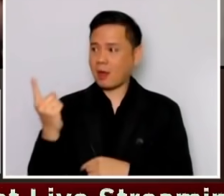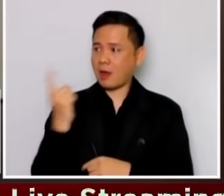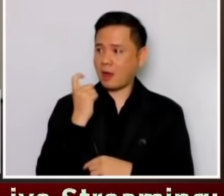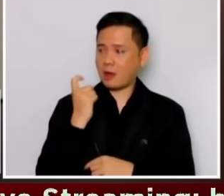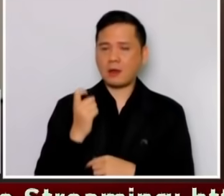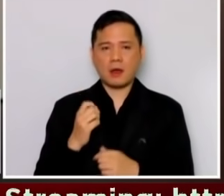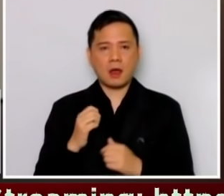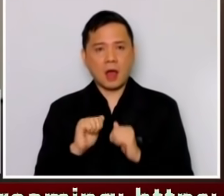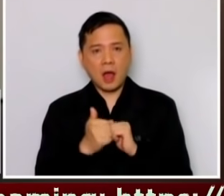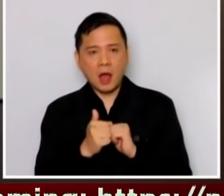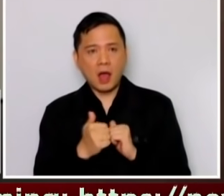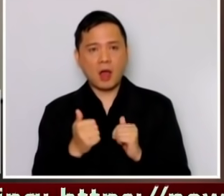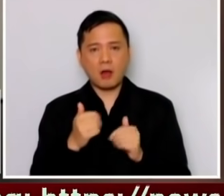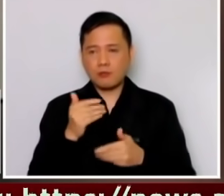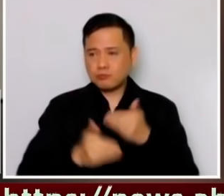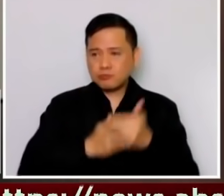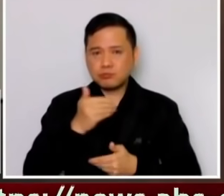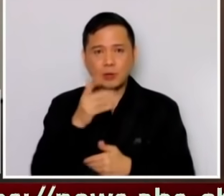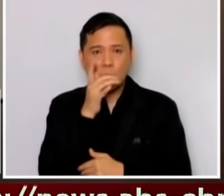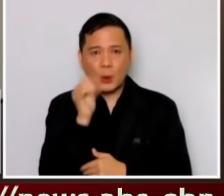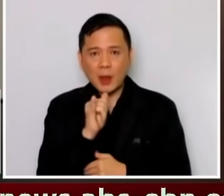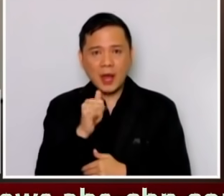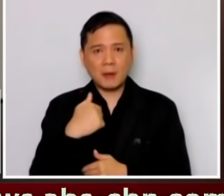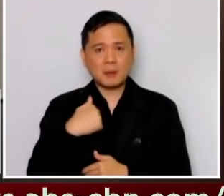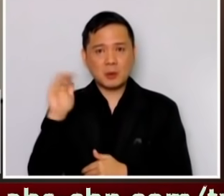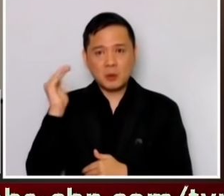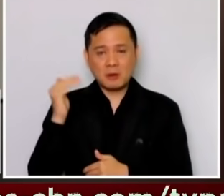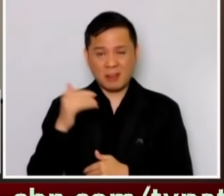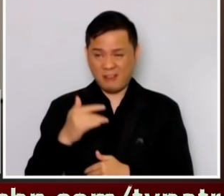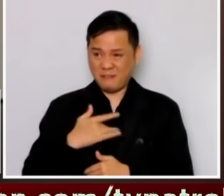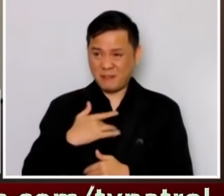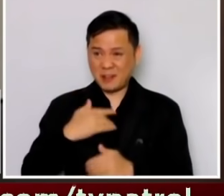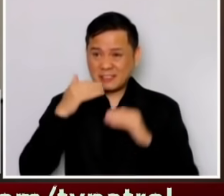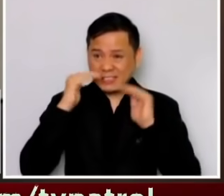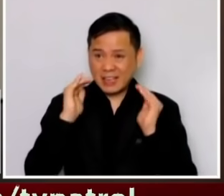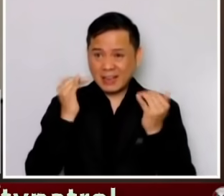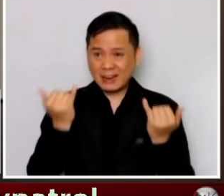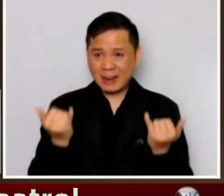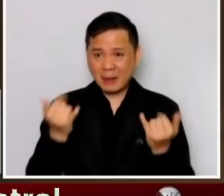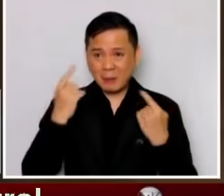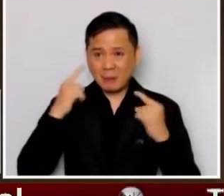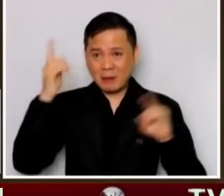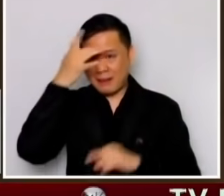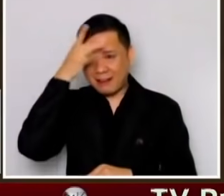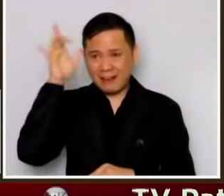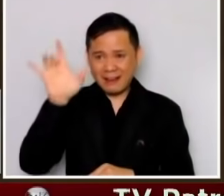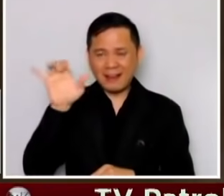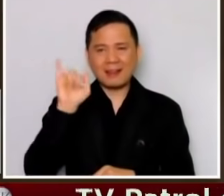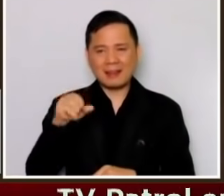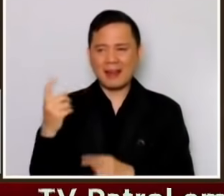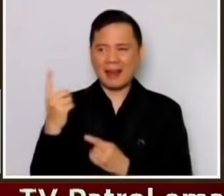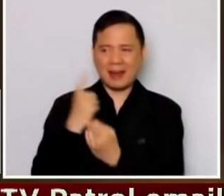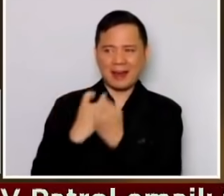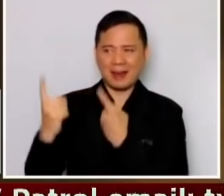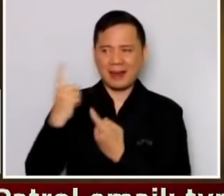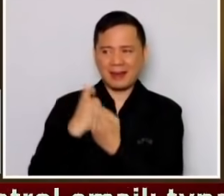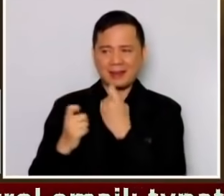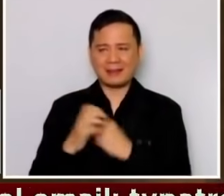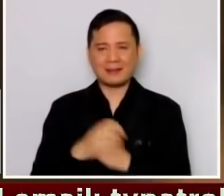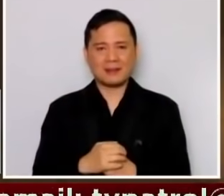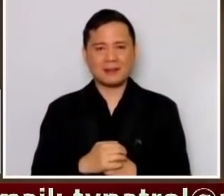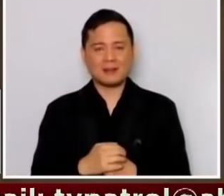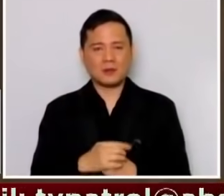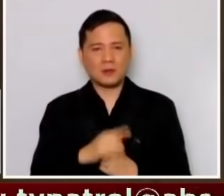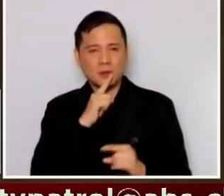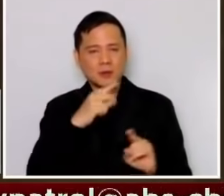Universe, if I am sad that I'm going to pass the crown, how do I feel? Yeah. Ibinahagi ng Mexican beauty sa